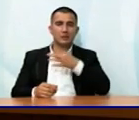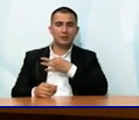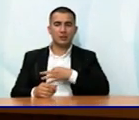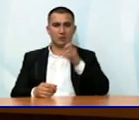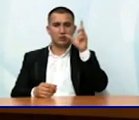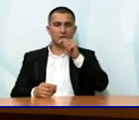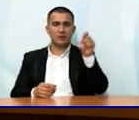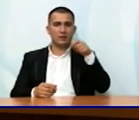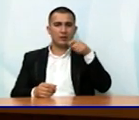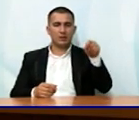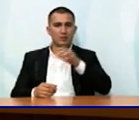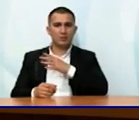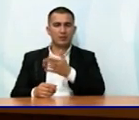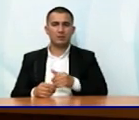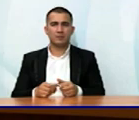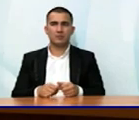orqali ifodalab beradi.